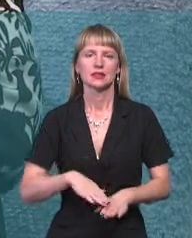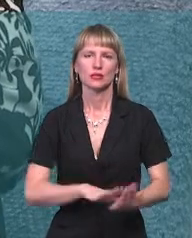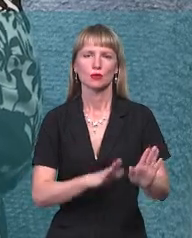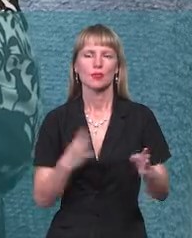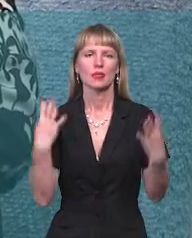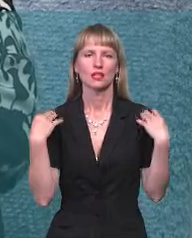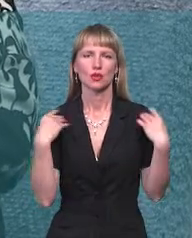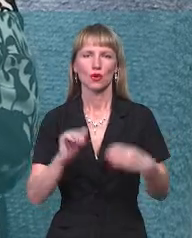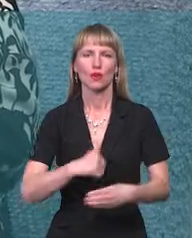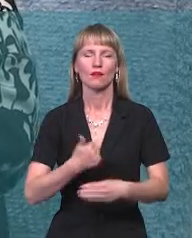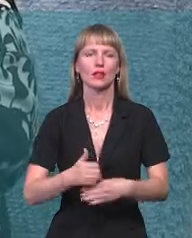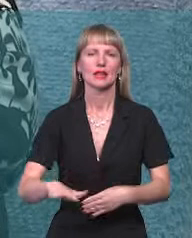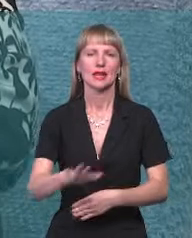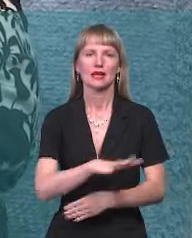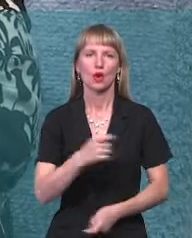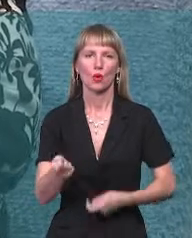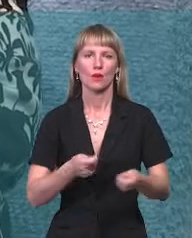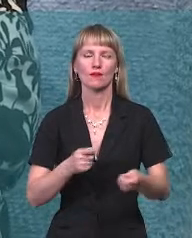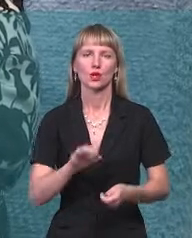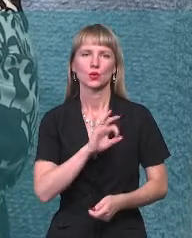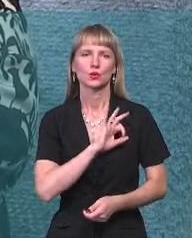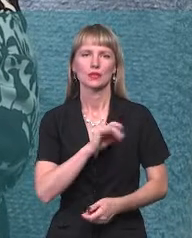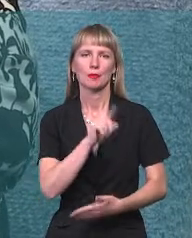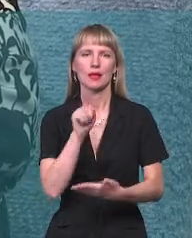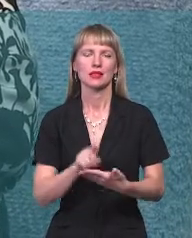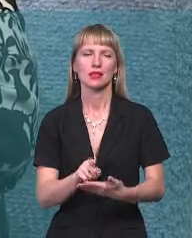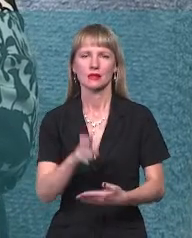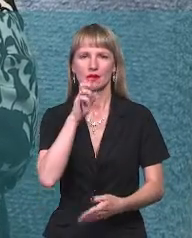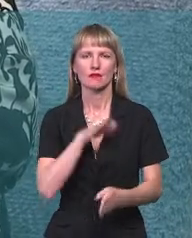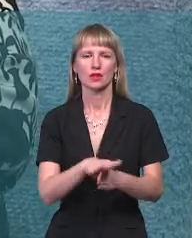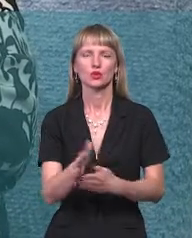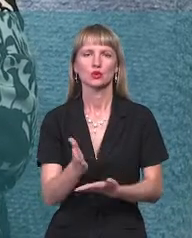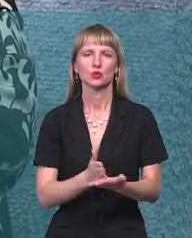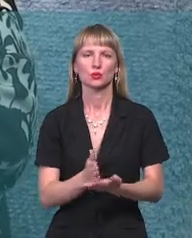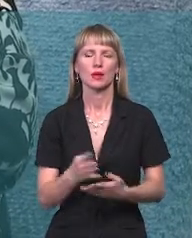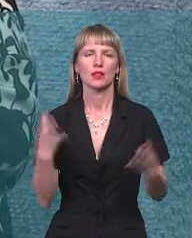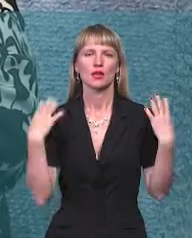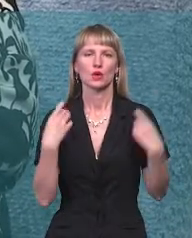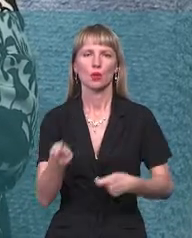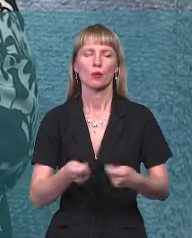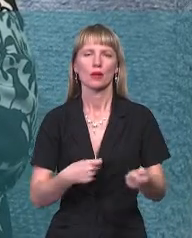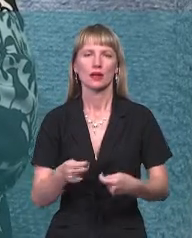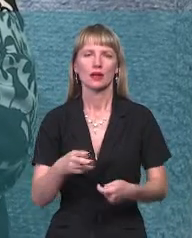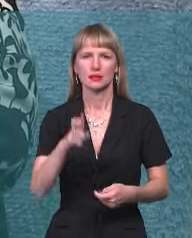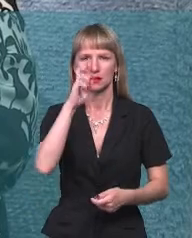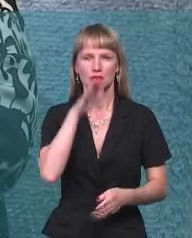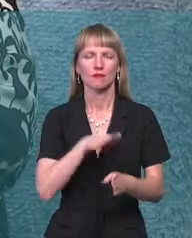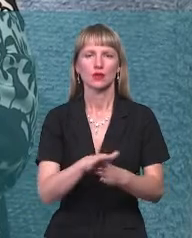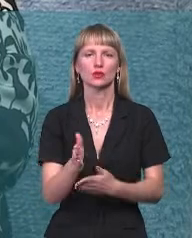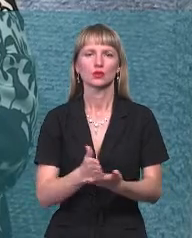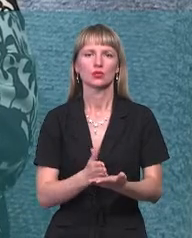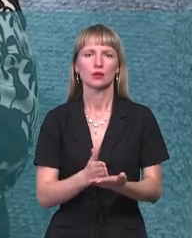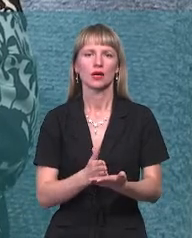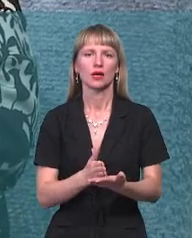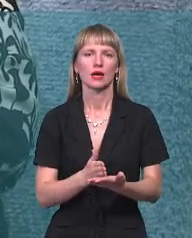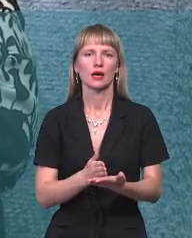заступником начальника головного територіального управління юстиції з питань державної виконавчої служби, начальником управління державної виконавчої